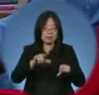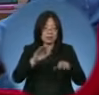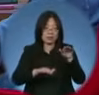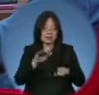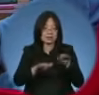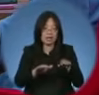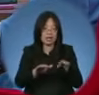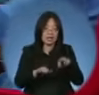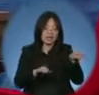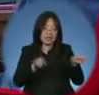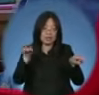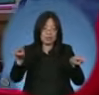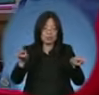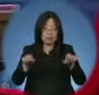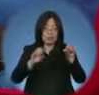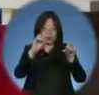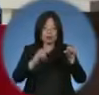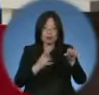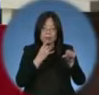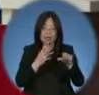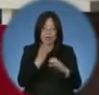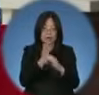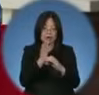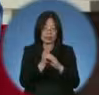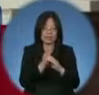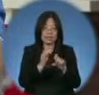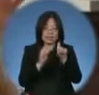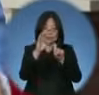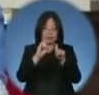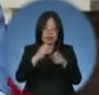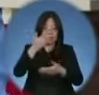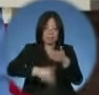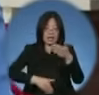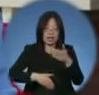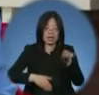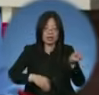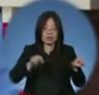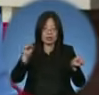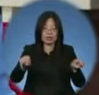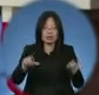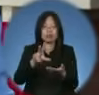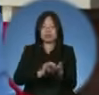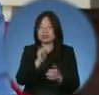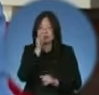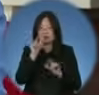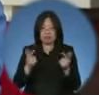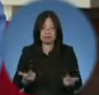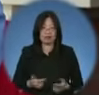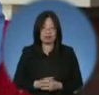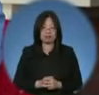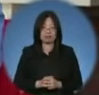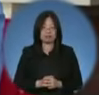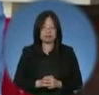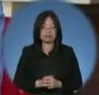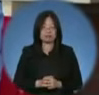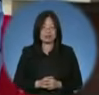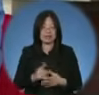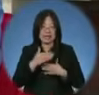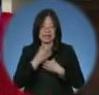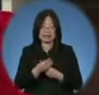이게 비정상이지. 예, 예. 요 가운데 10%만 정상이고 나머지 비정상이 절대로 아니다. 맞아요. 이런 것들을